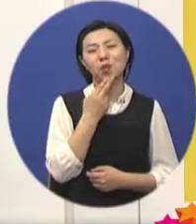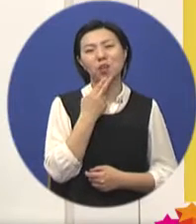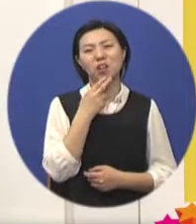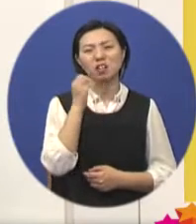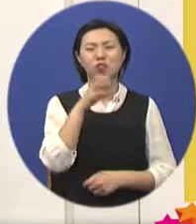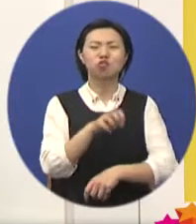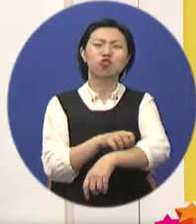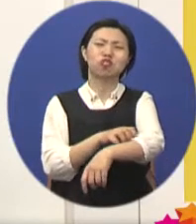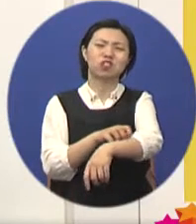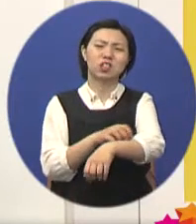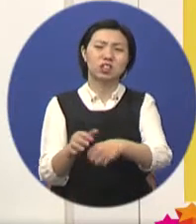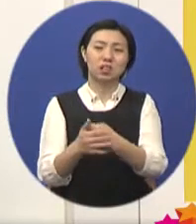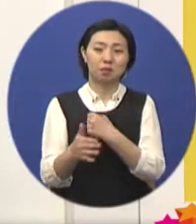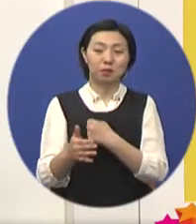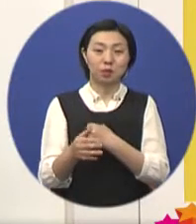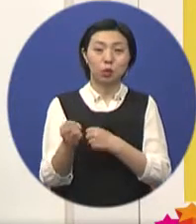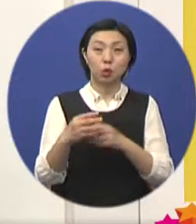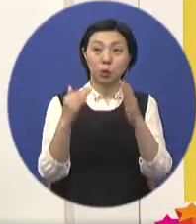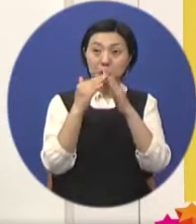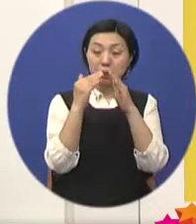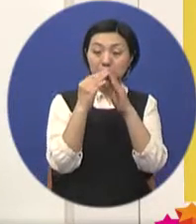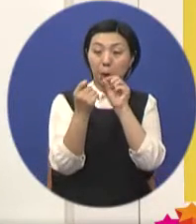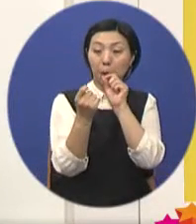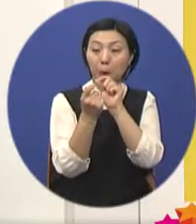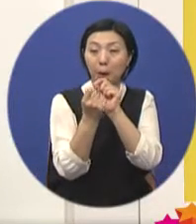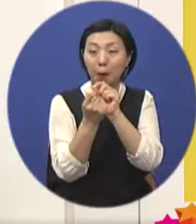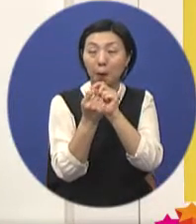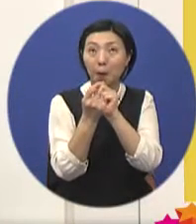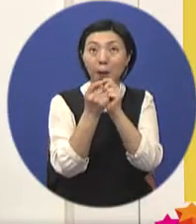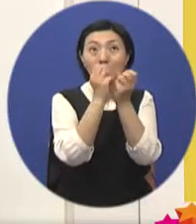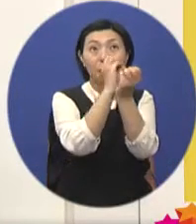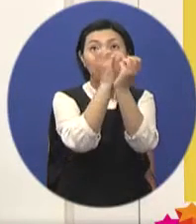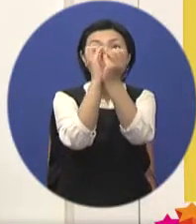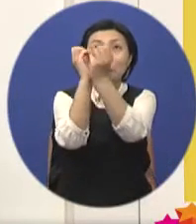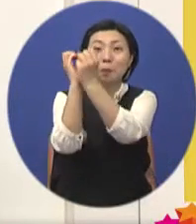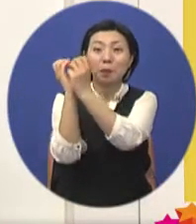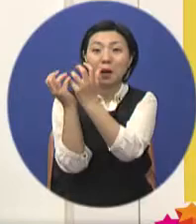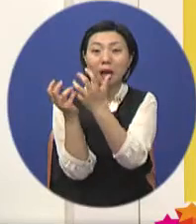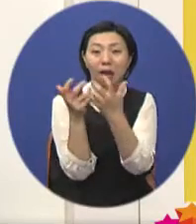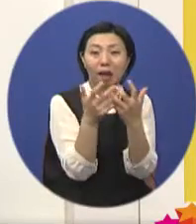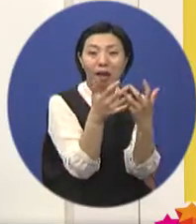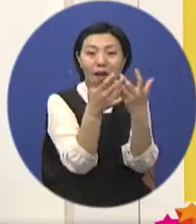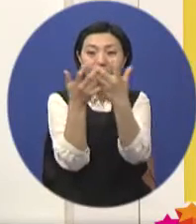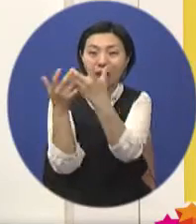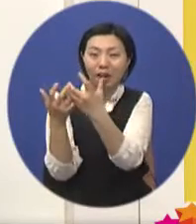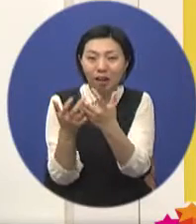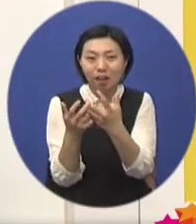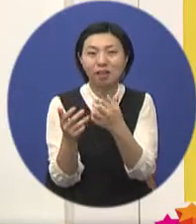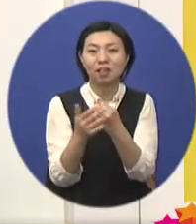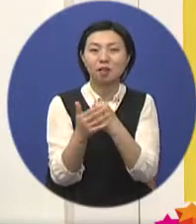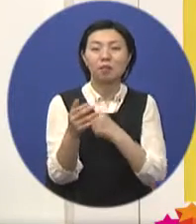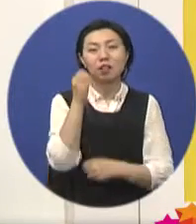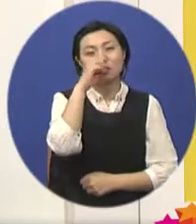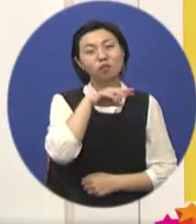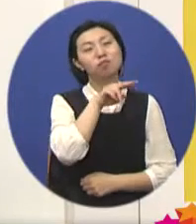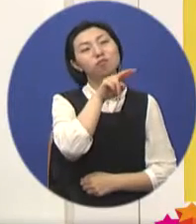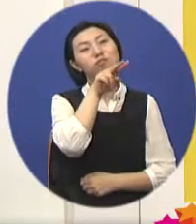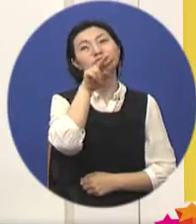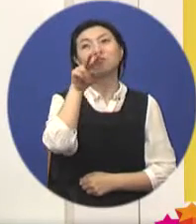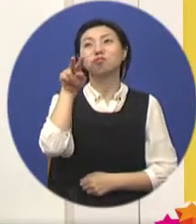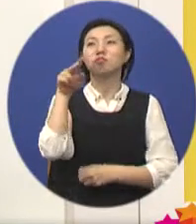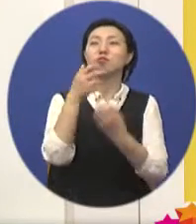예. 뭐 또 집 앞에 나가면 꽃이 예. 꽃의 물결이니까요. 잠깐 뭐 이렇게 들에 예. 이렇게 바라봐도 꽃이 예.